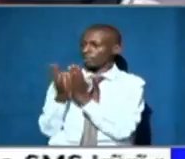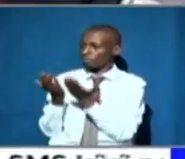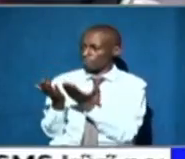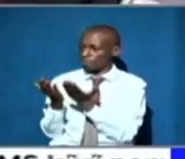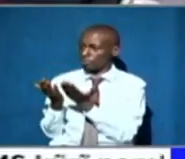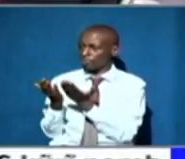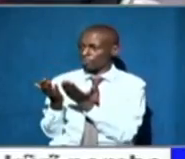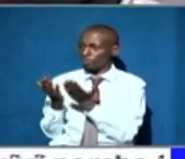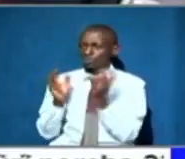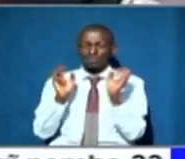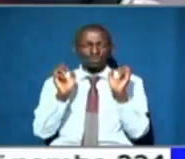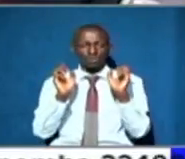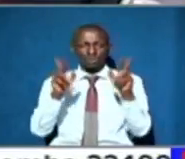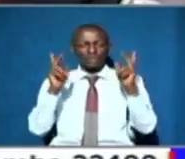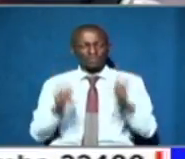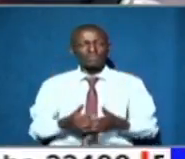ni niriko ni